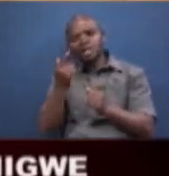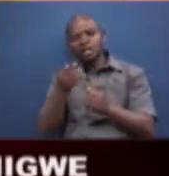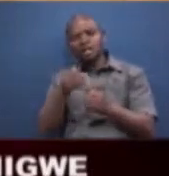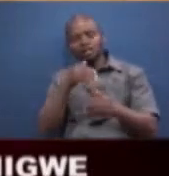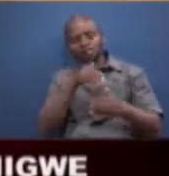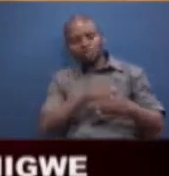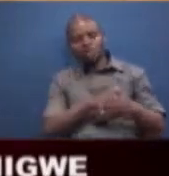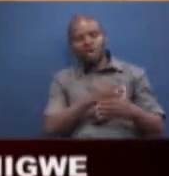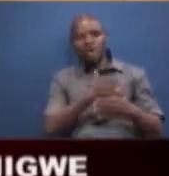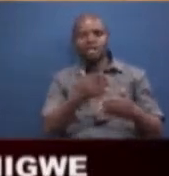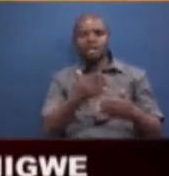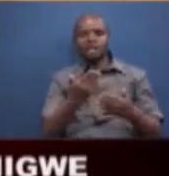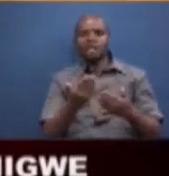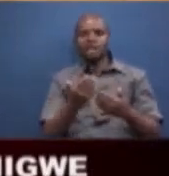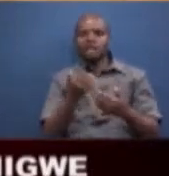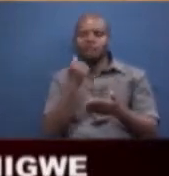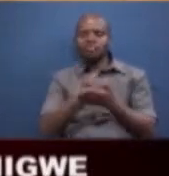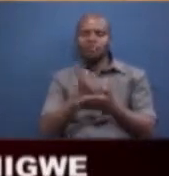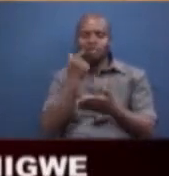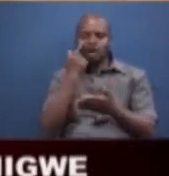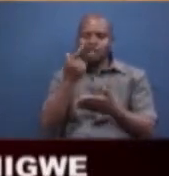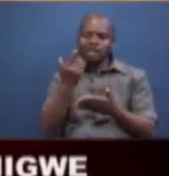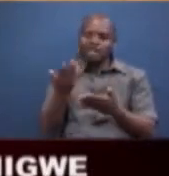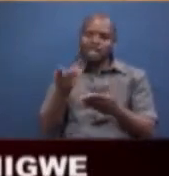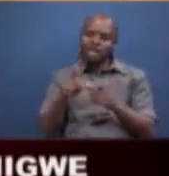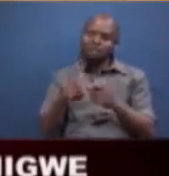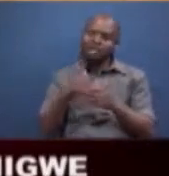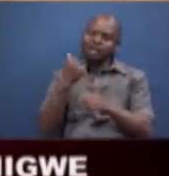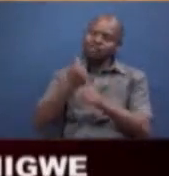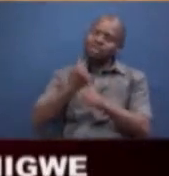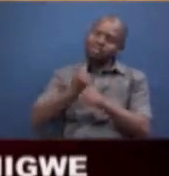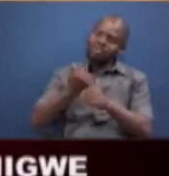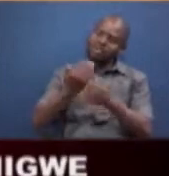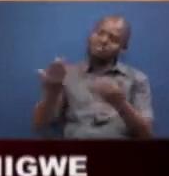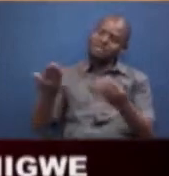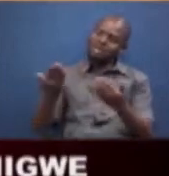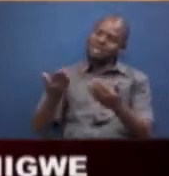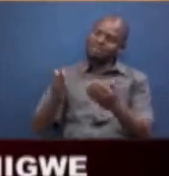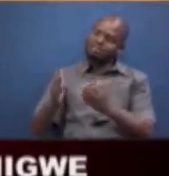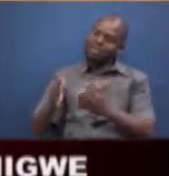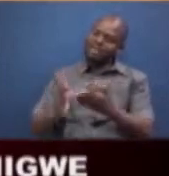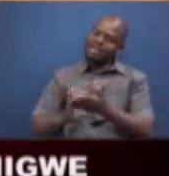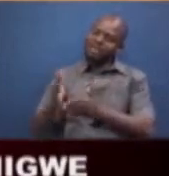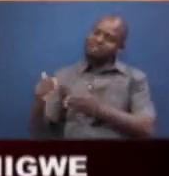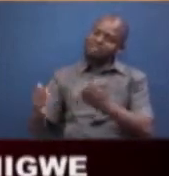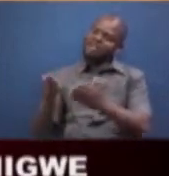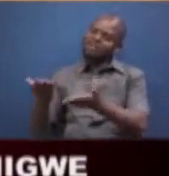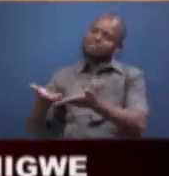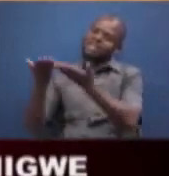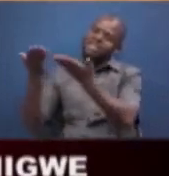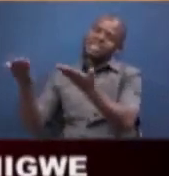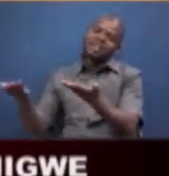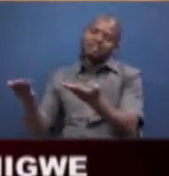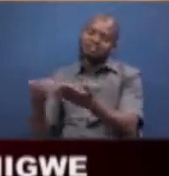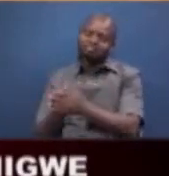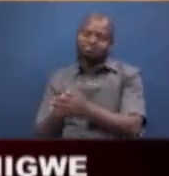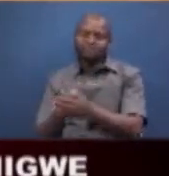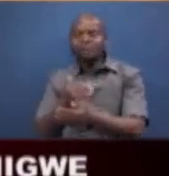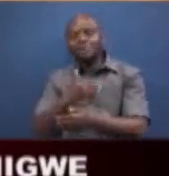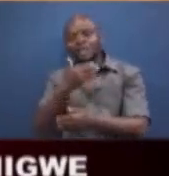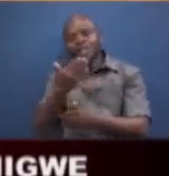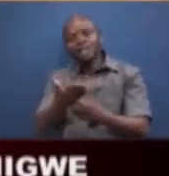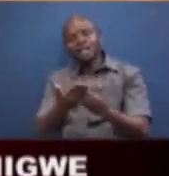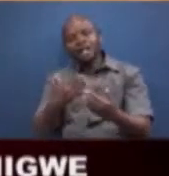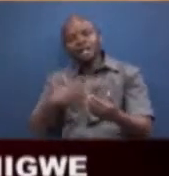kwanza mfukoni, hana bei wala che, anaamua kuangalia kwamba labda sengine labda asubiri wale wakunga mitaani ili labda wamsaidie. Naweza kapelekea kwamba